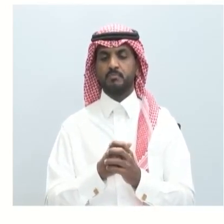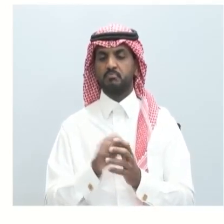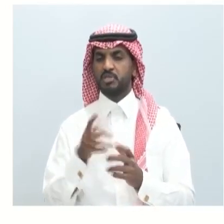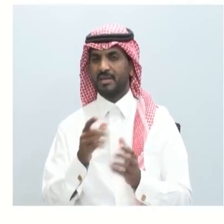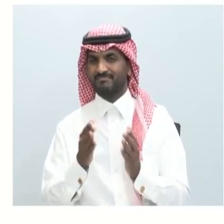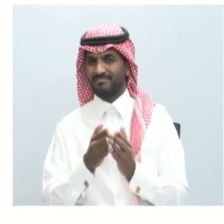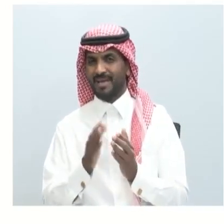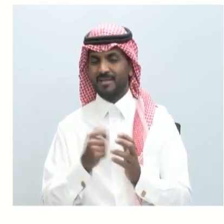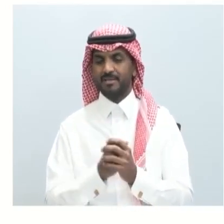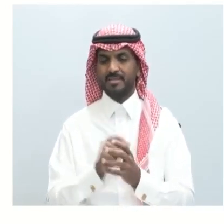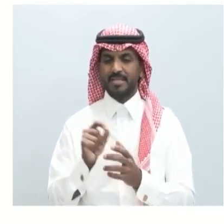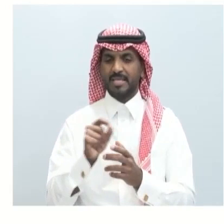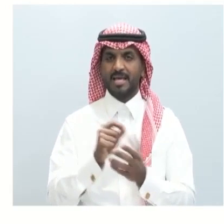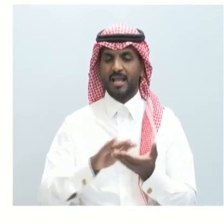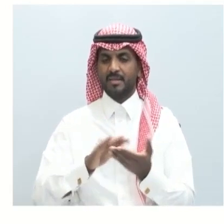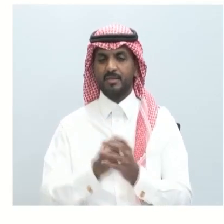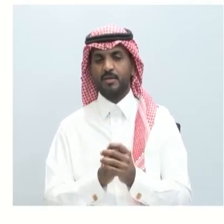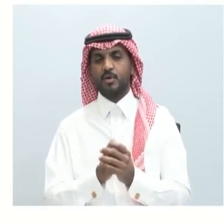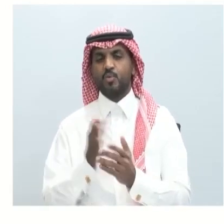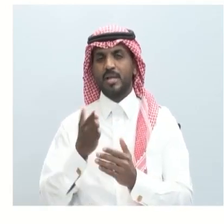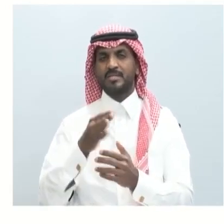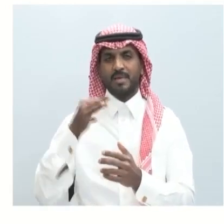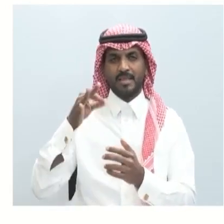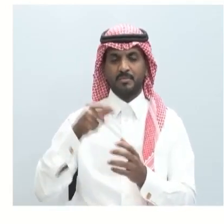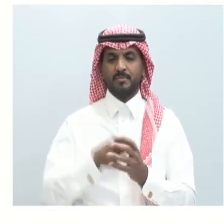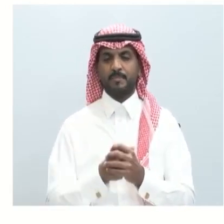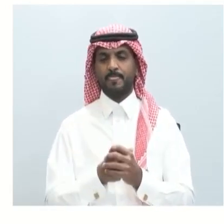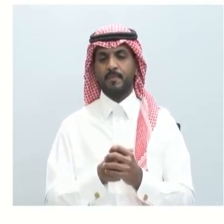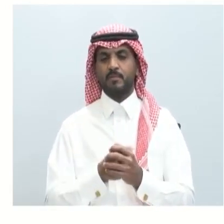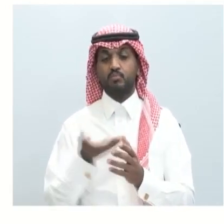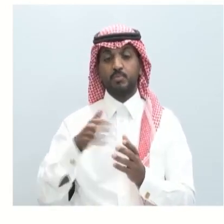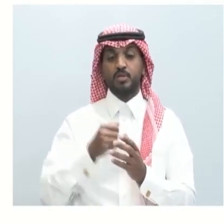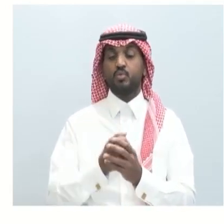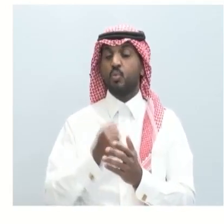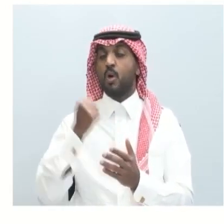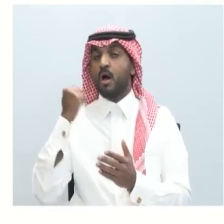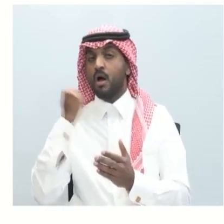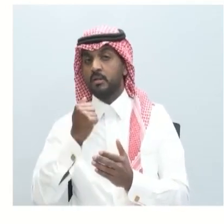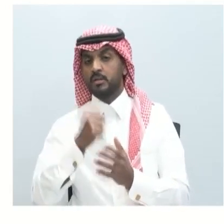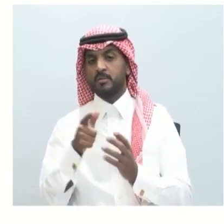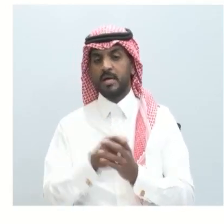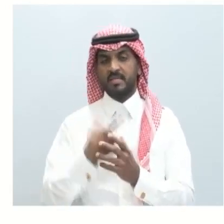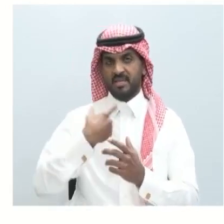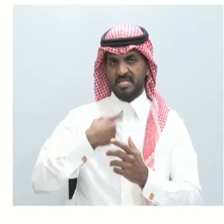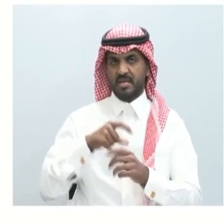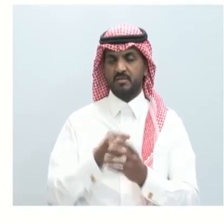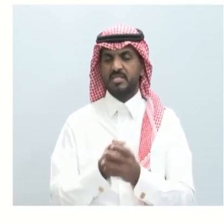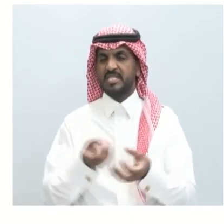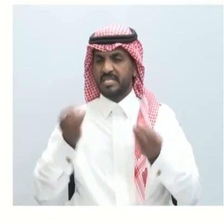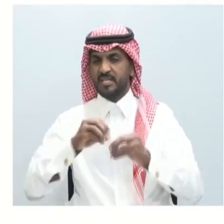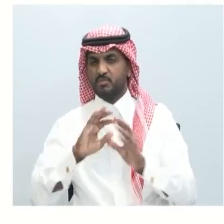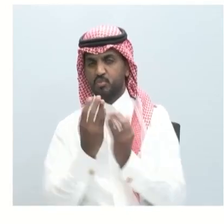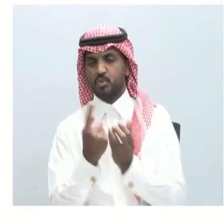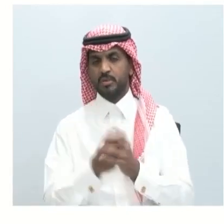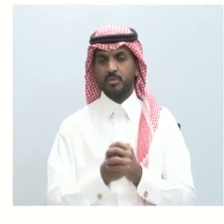بشكل نادر مثل ديدان الارض والاسماك الذهبيه ويكون مميت وقاتل فيما لو حدث في الانسان زياده مجموعه